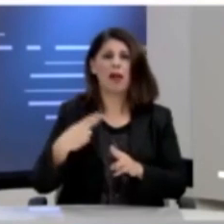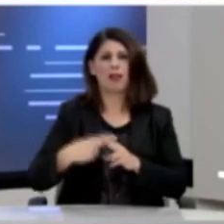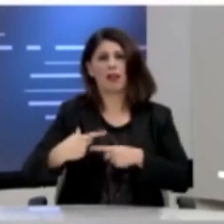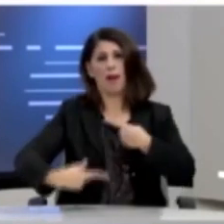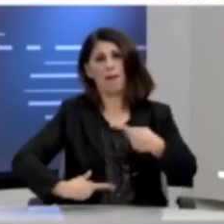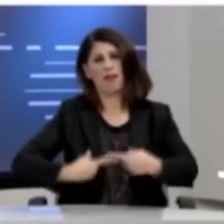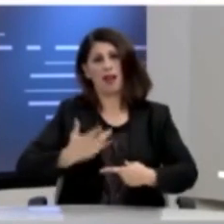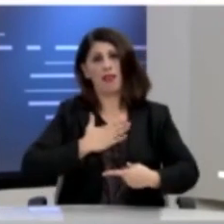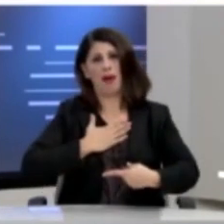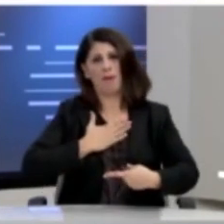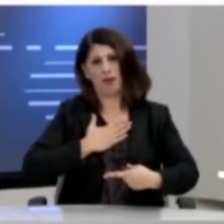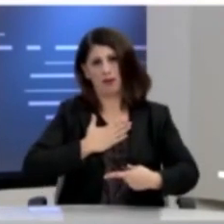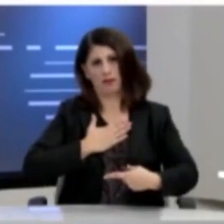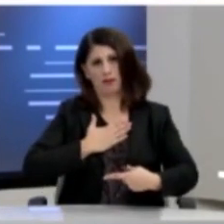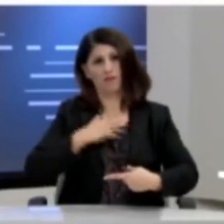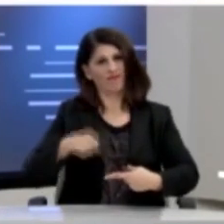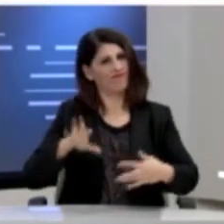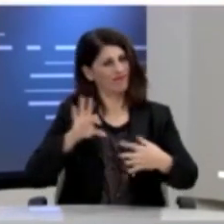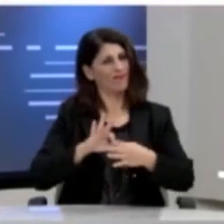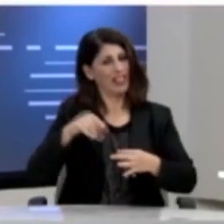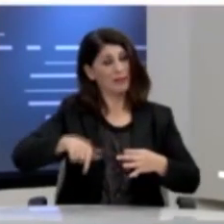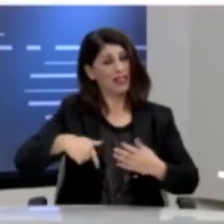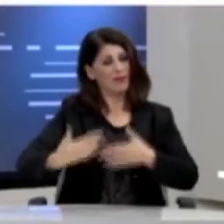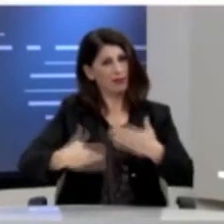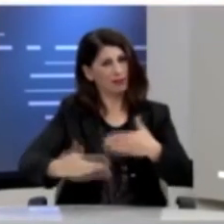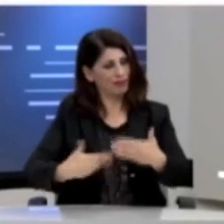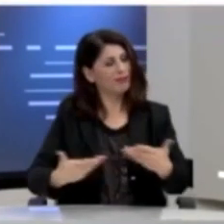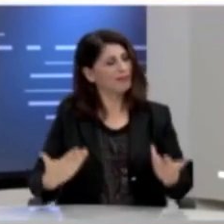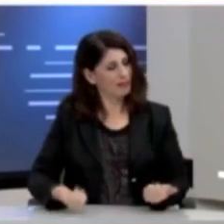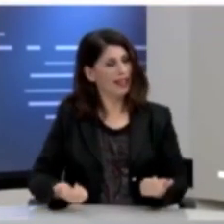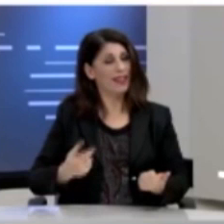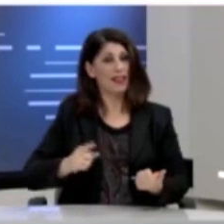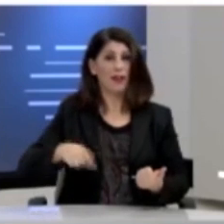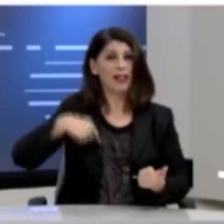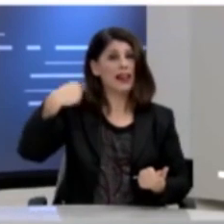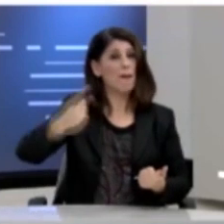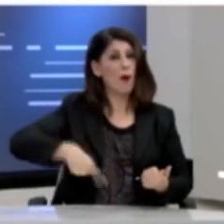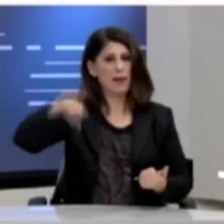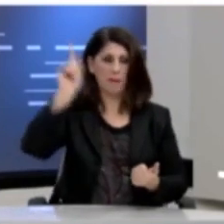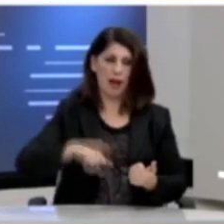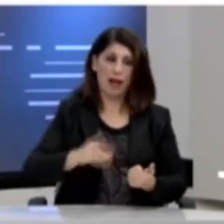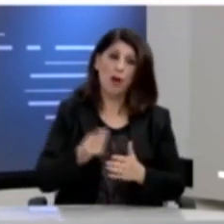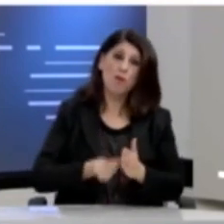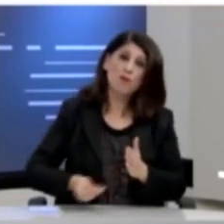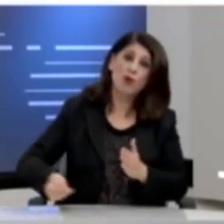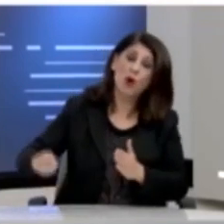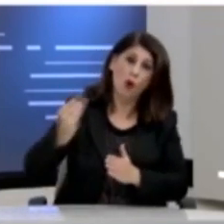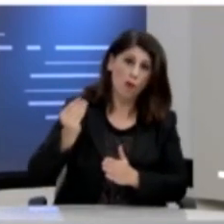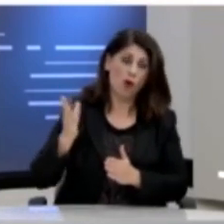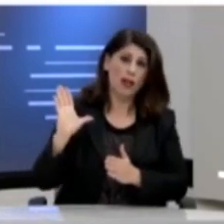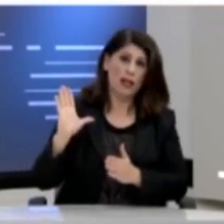που συνδέεται και με τις σημερινές εξελίξεις και με την επόμενη μέρα. Πολύ περισσότερο που